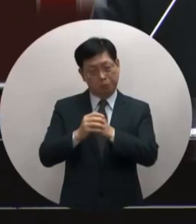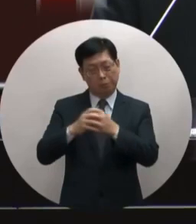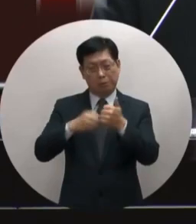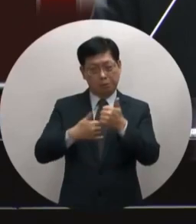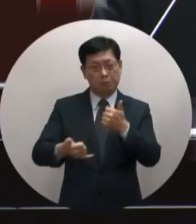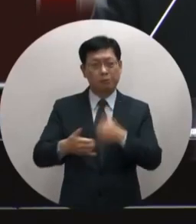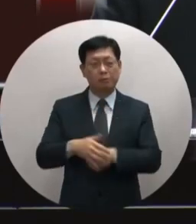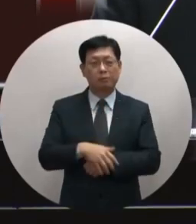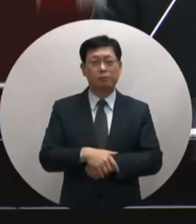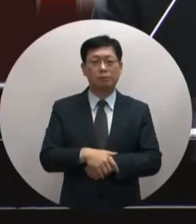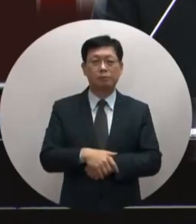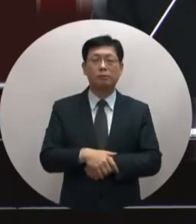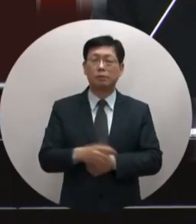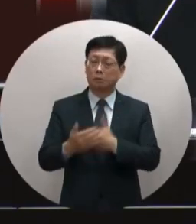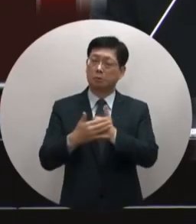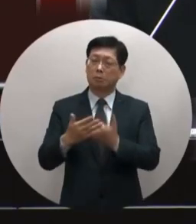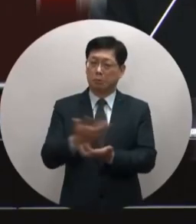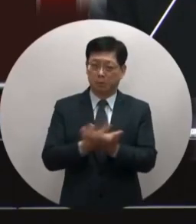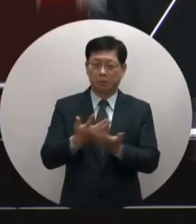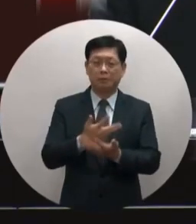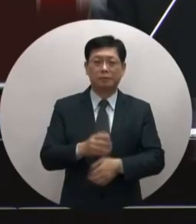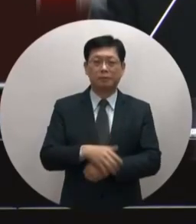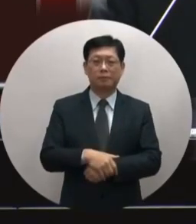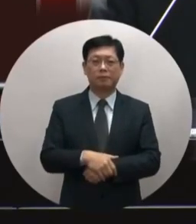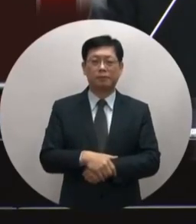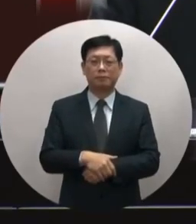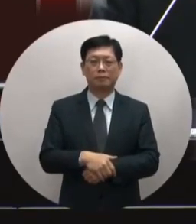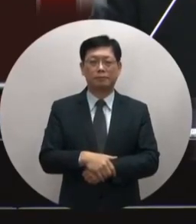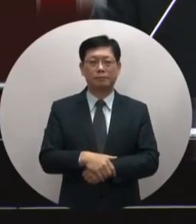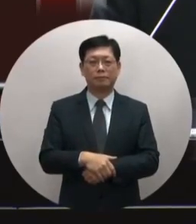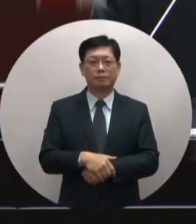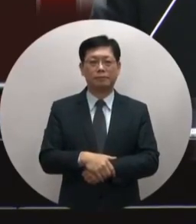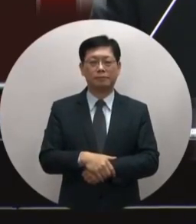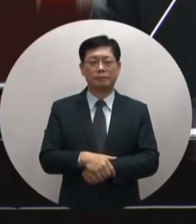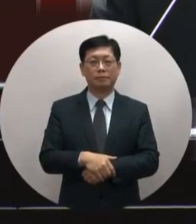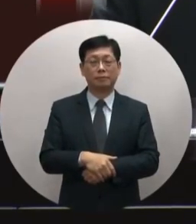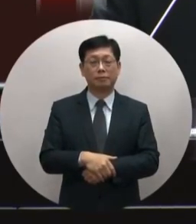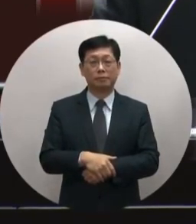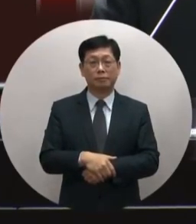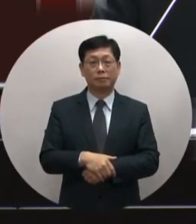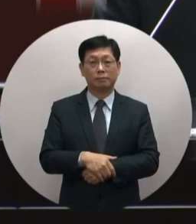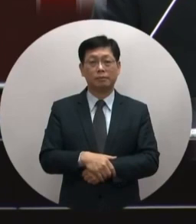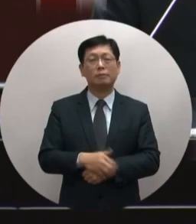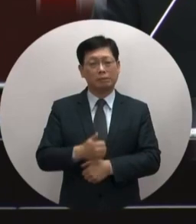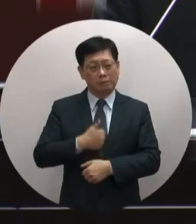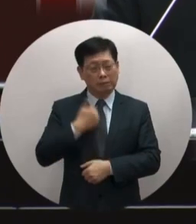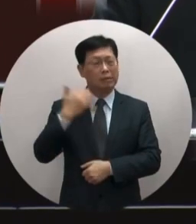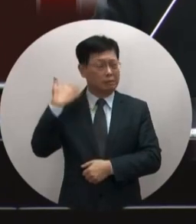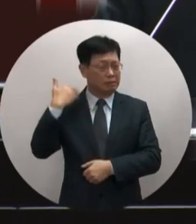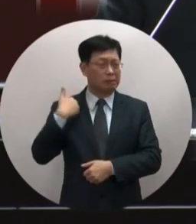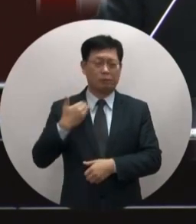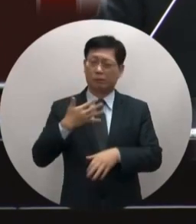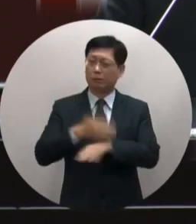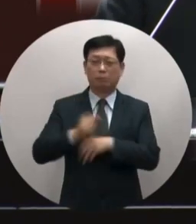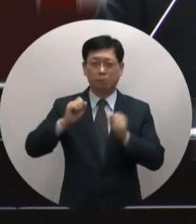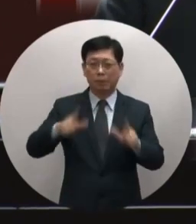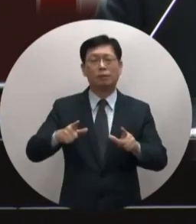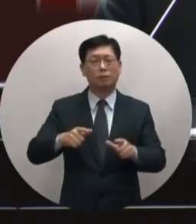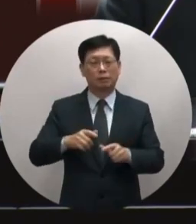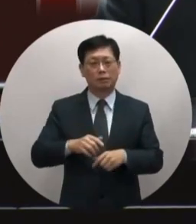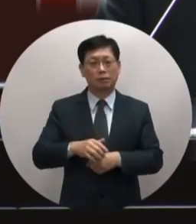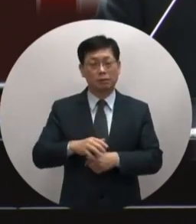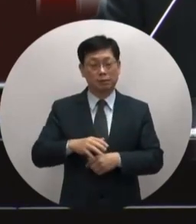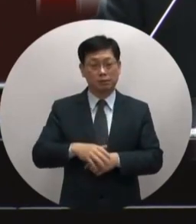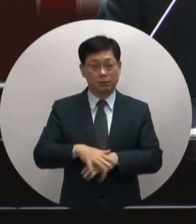你告訴我我都不會抗爭我幫你阿彌陀佛幫你因為時過境遷現在的民意又不一樣